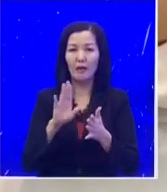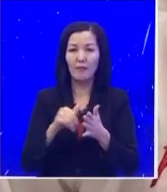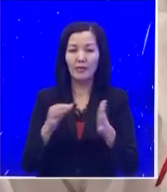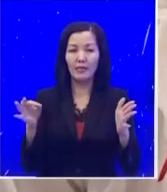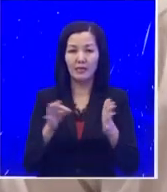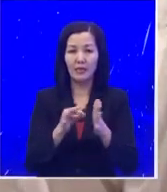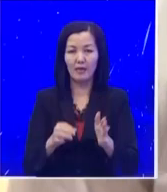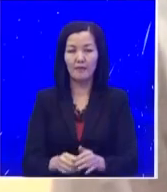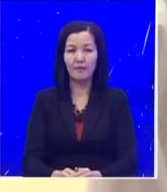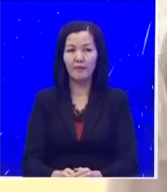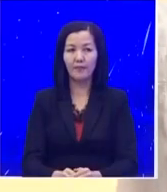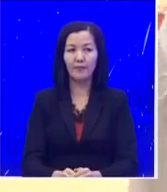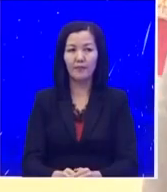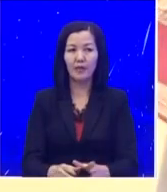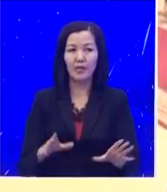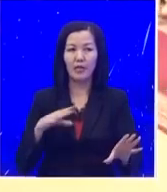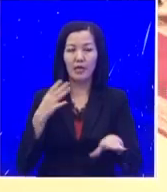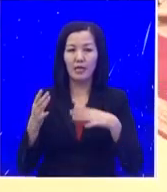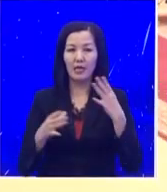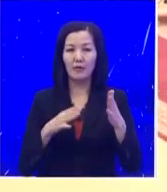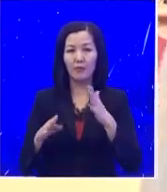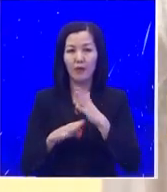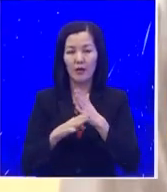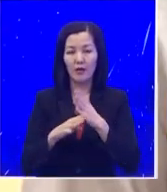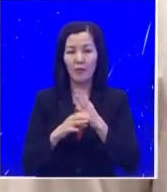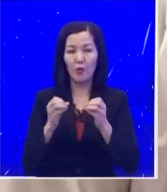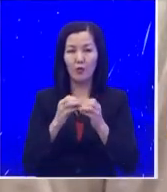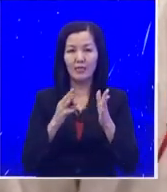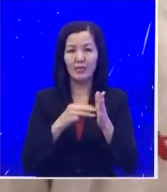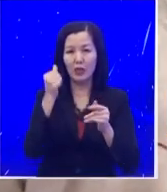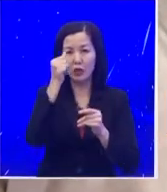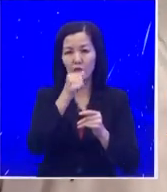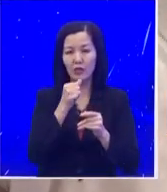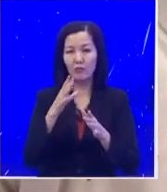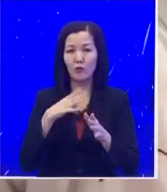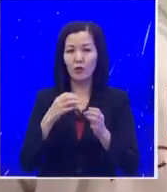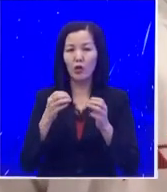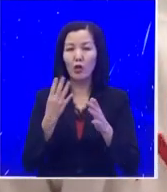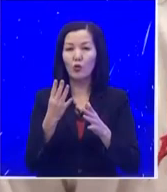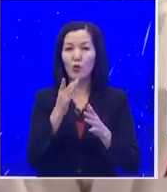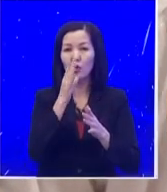екен. Дайындалғаныма 18 жыл болды каратэмен. 4 жасымнан бастаған.